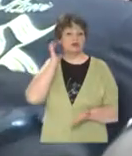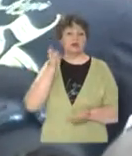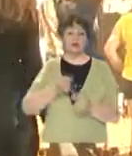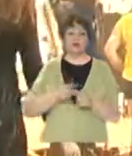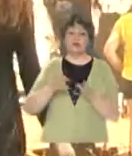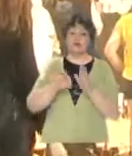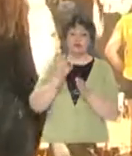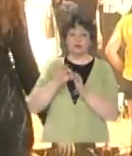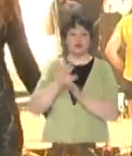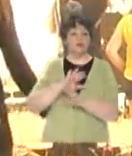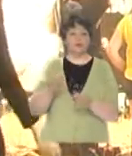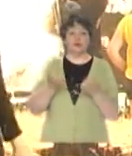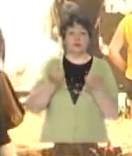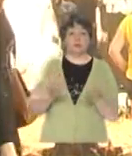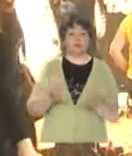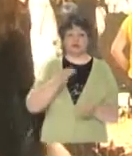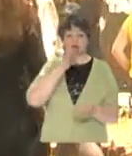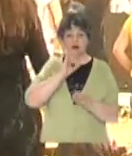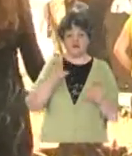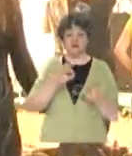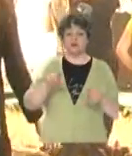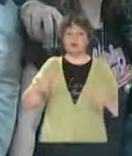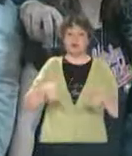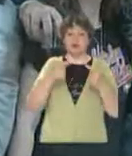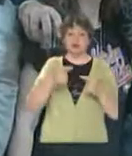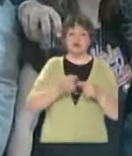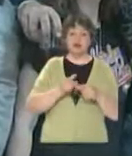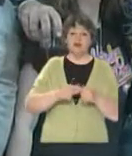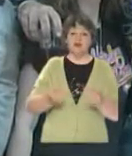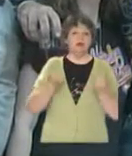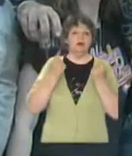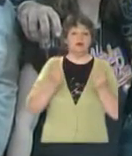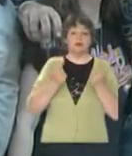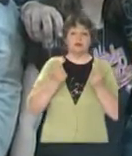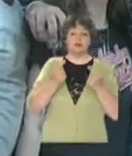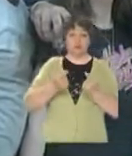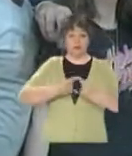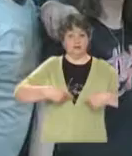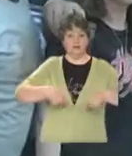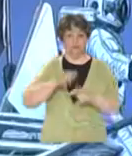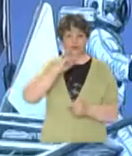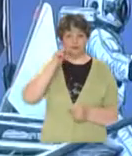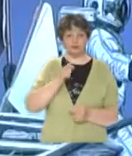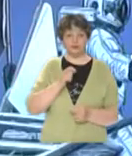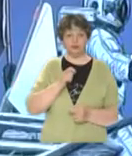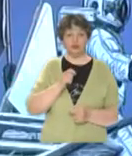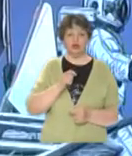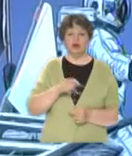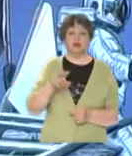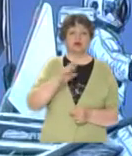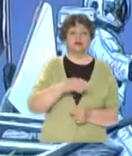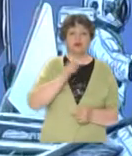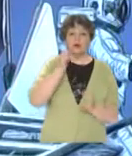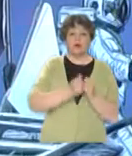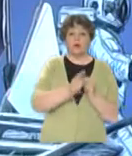Космічну тематику обрали не просто так, розповідають організатори наймасштабнішого в Україні байкер-фесту. Для кожного